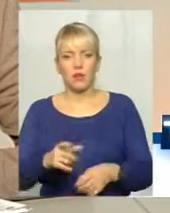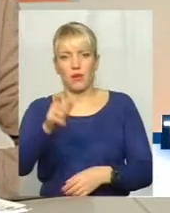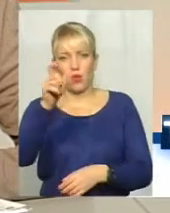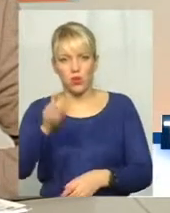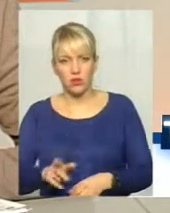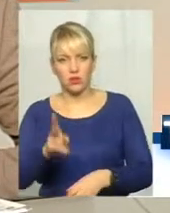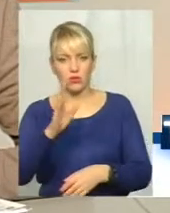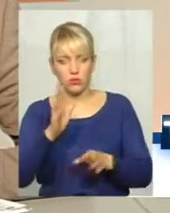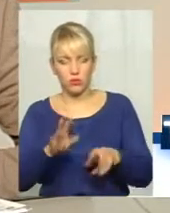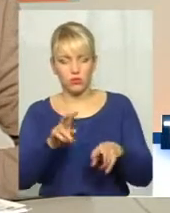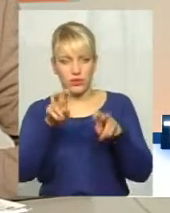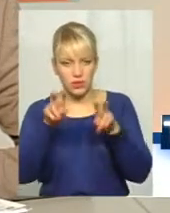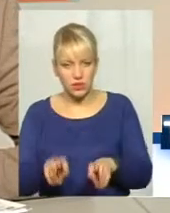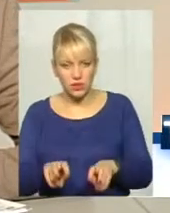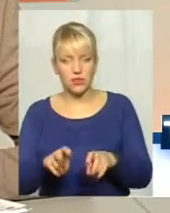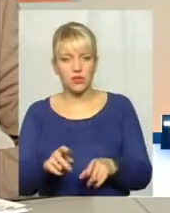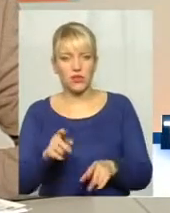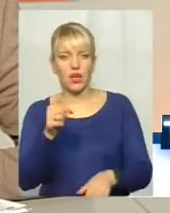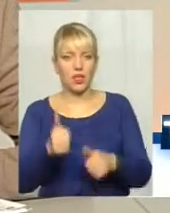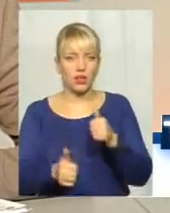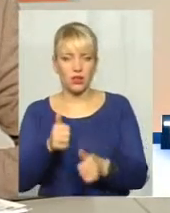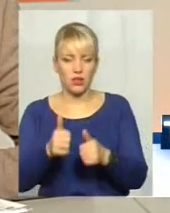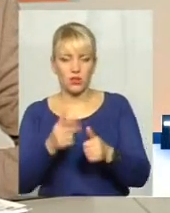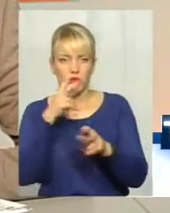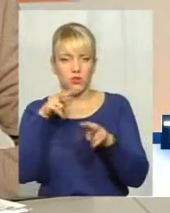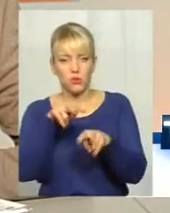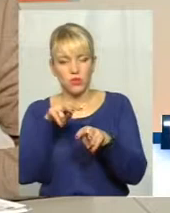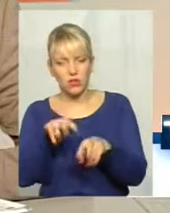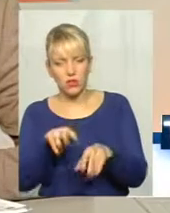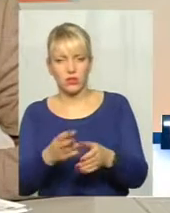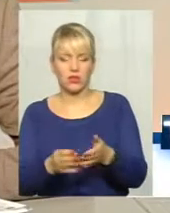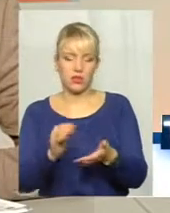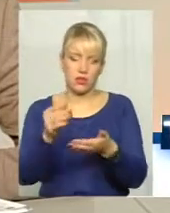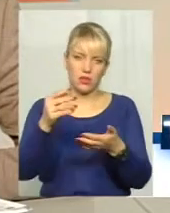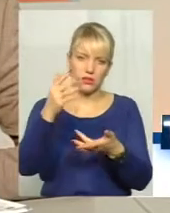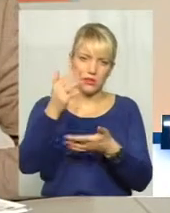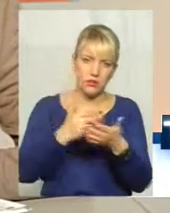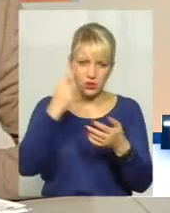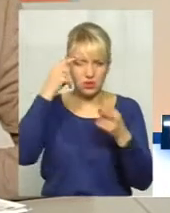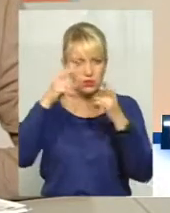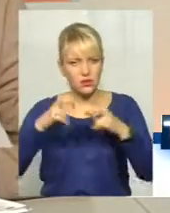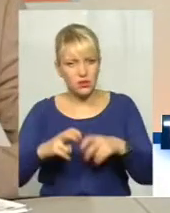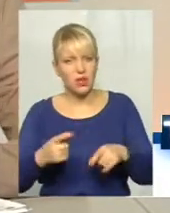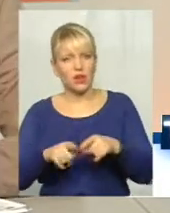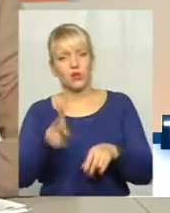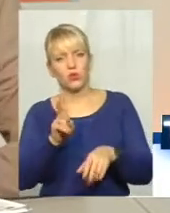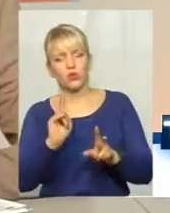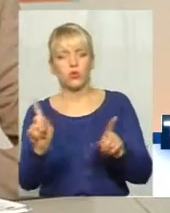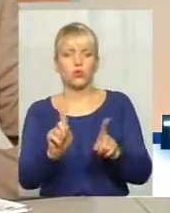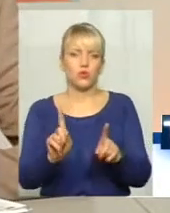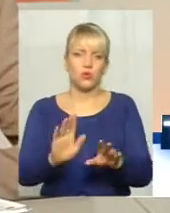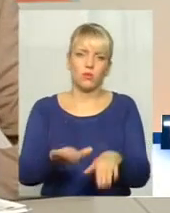буде сидіти і за тим тендером спостерігати, те все сканувати, викладати, дивитися, хто там, що там ще